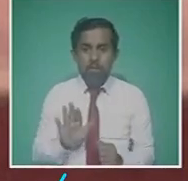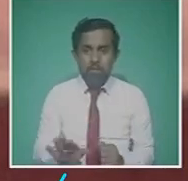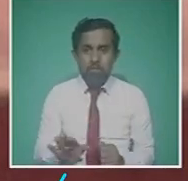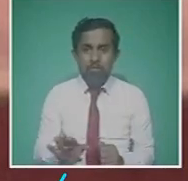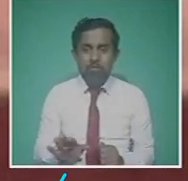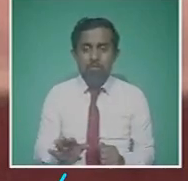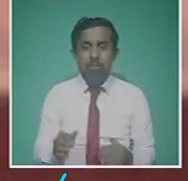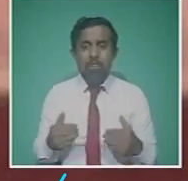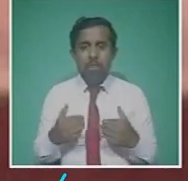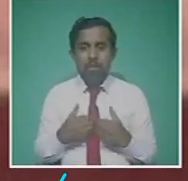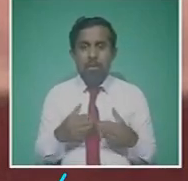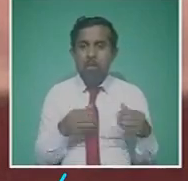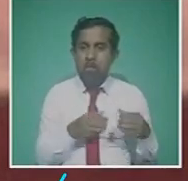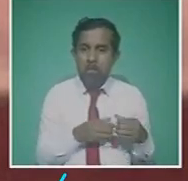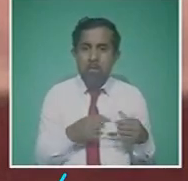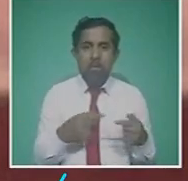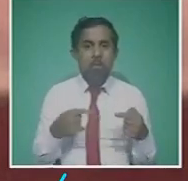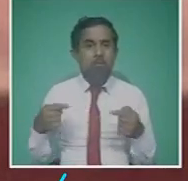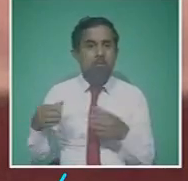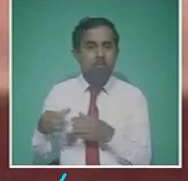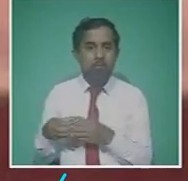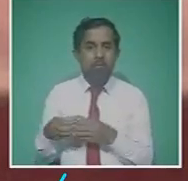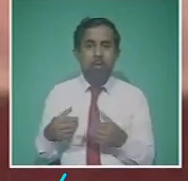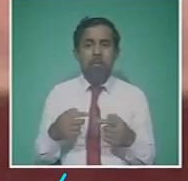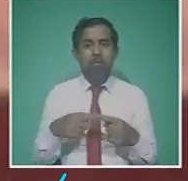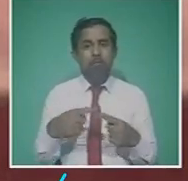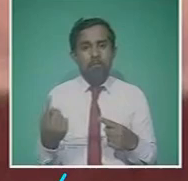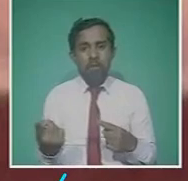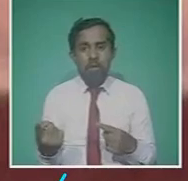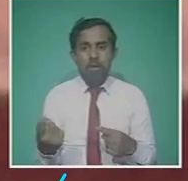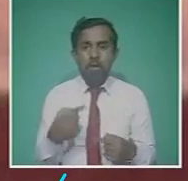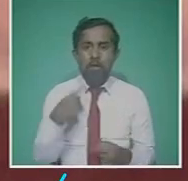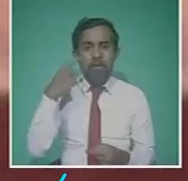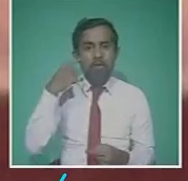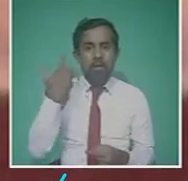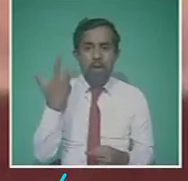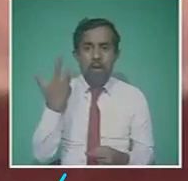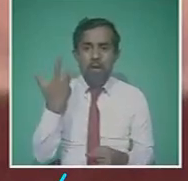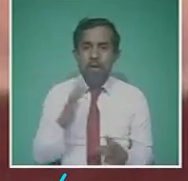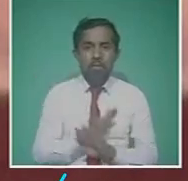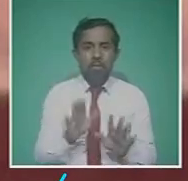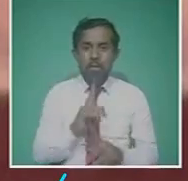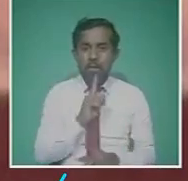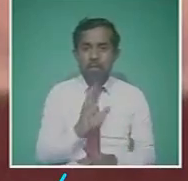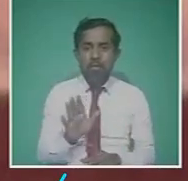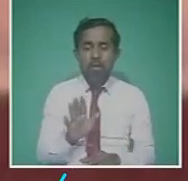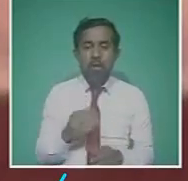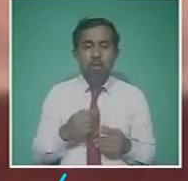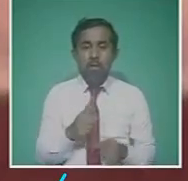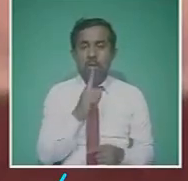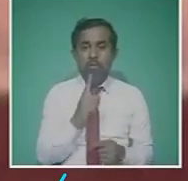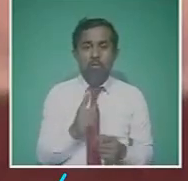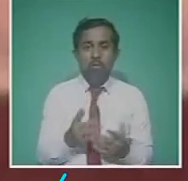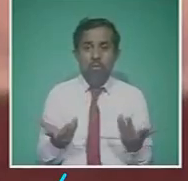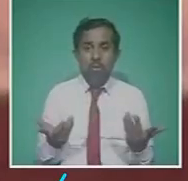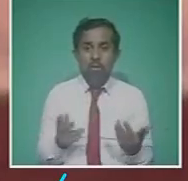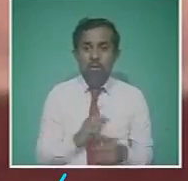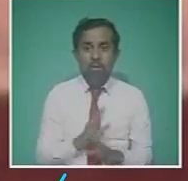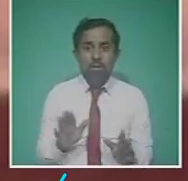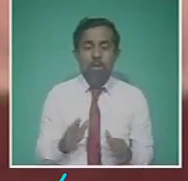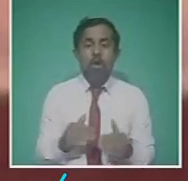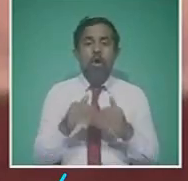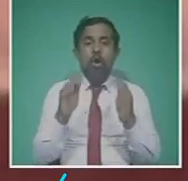ඒක අපි පක්ෂයි අපි විපක්ෂයි අපි ස්වාධීනයි අපි දන්නේ නැහැ එහෙම නෙමෙයි අපි කියපු දේ කරේ නැහැ කියන එක නෙවෙයි